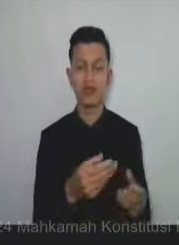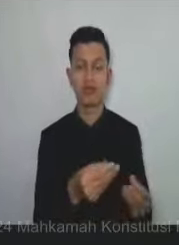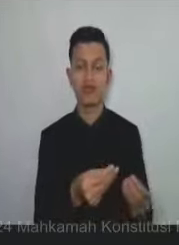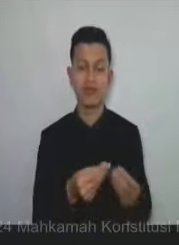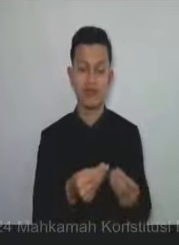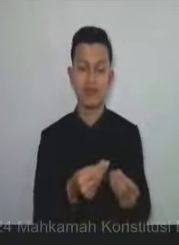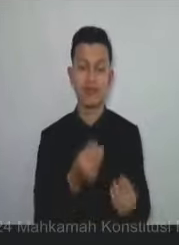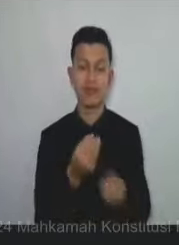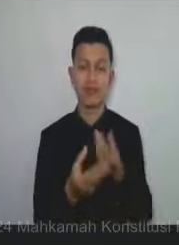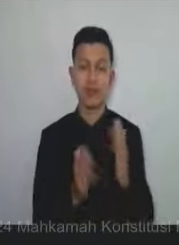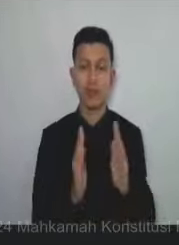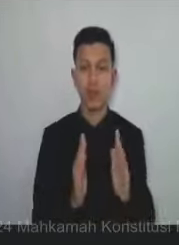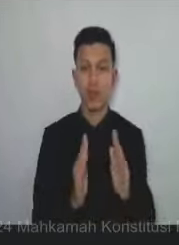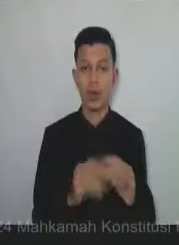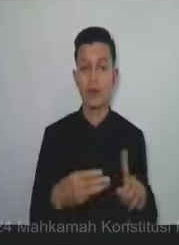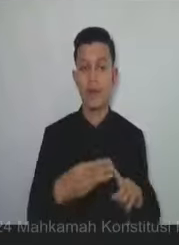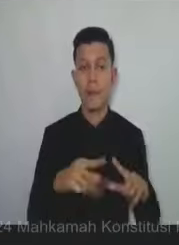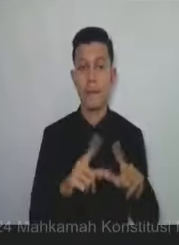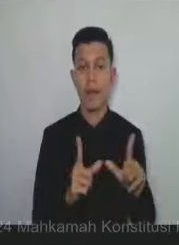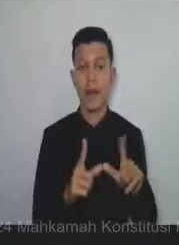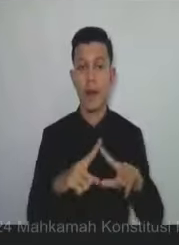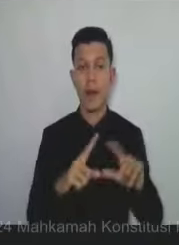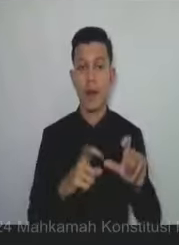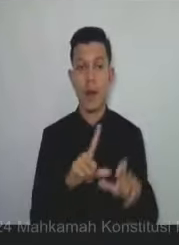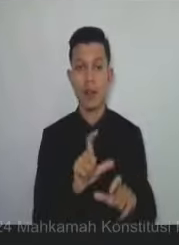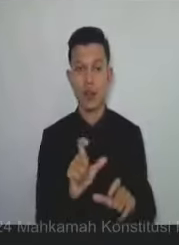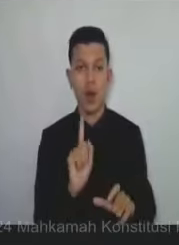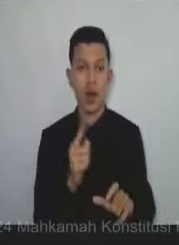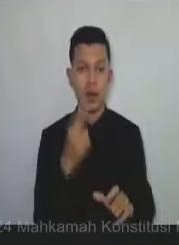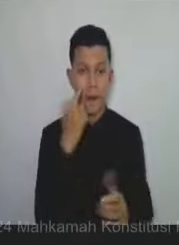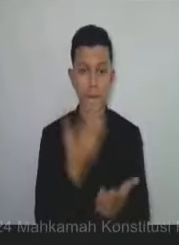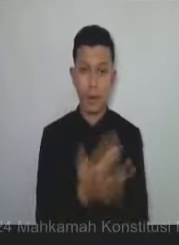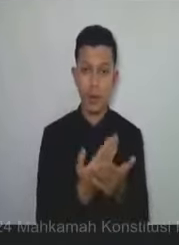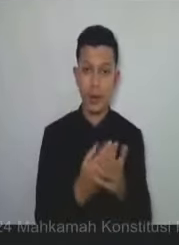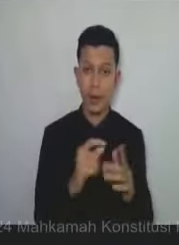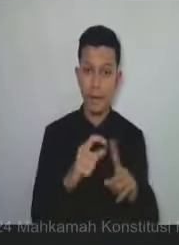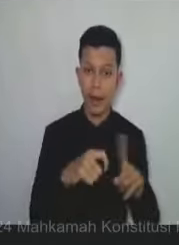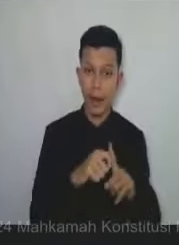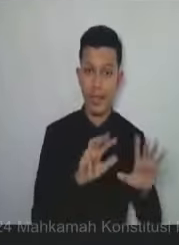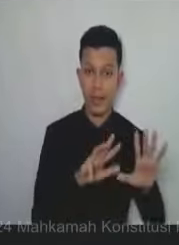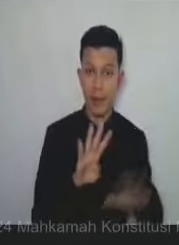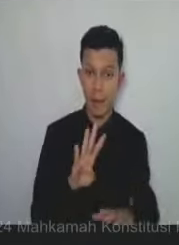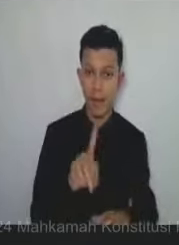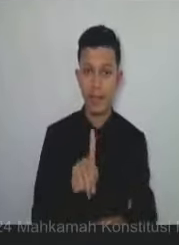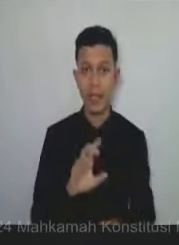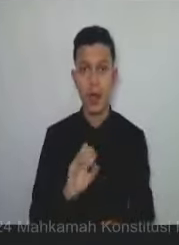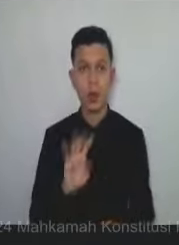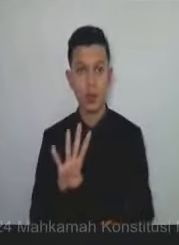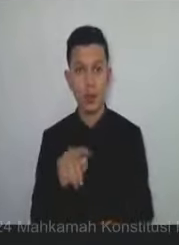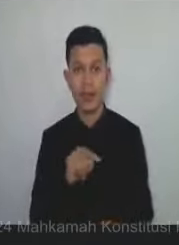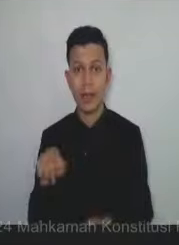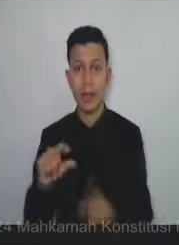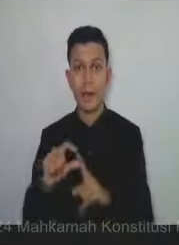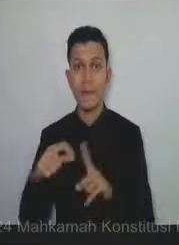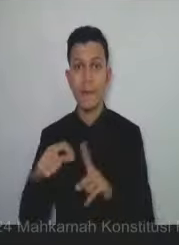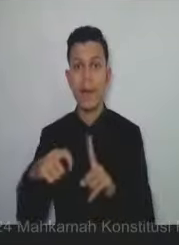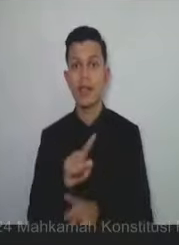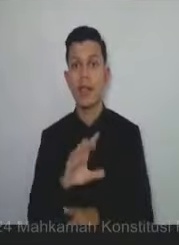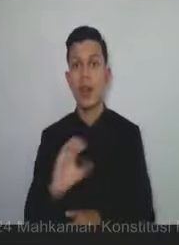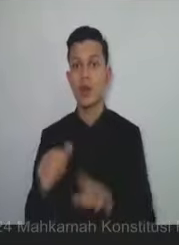bukti PK94, bukti PK104 sampai dengan bukti PK106. Bahwa